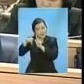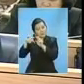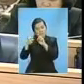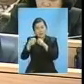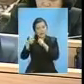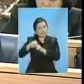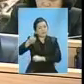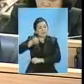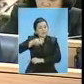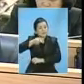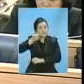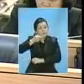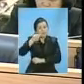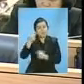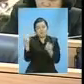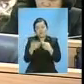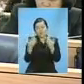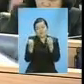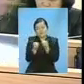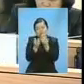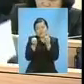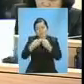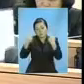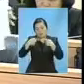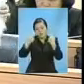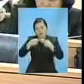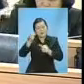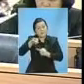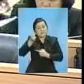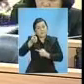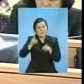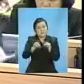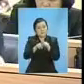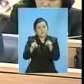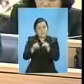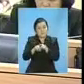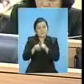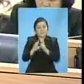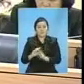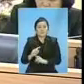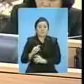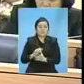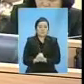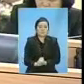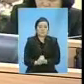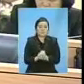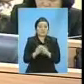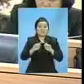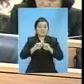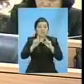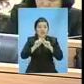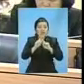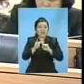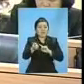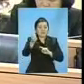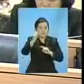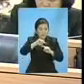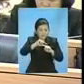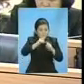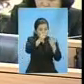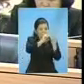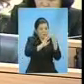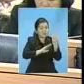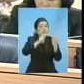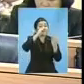ดิมค่ะไม่ได้มีอะไรใหม่เลยคนไทยนั้นดิฉันลุ้นอยู่ว่าเราจะเรียนรู้กัน